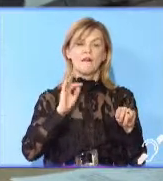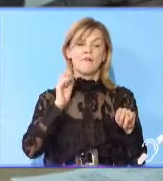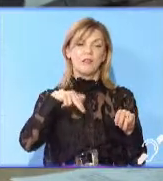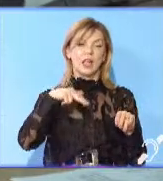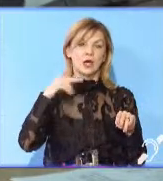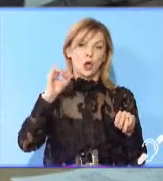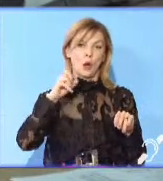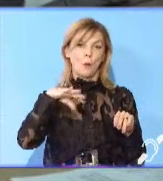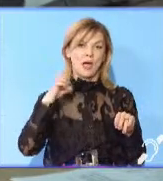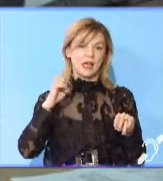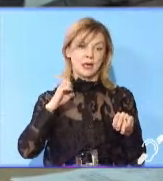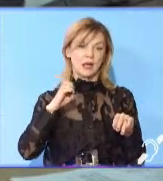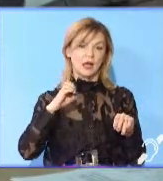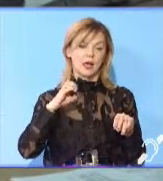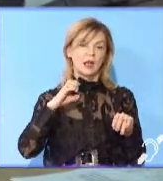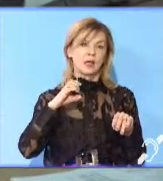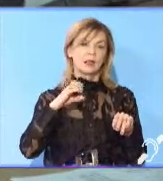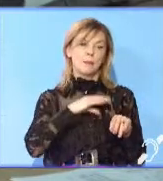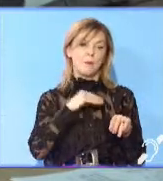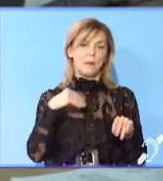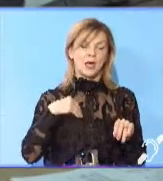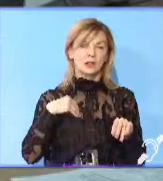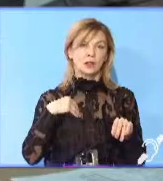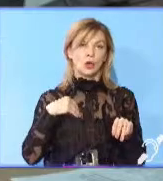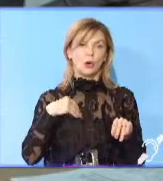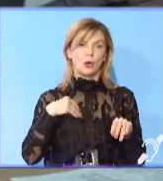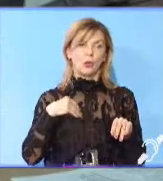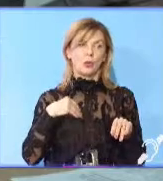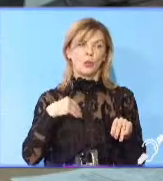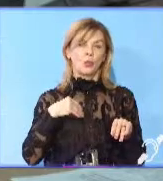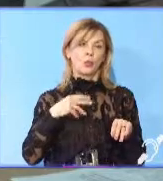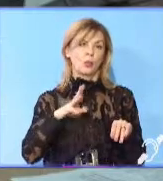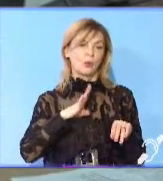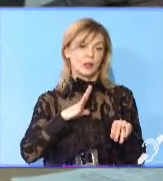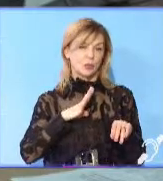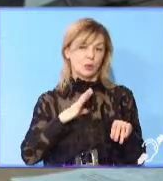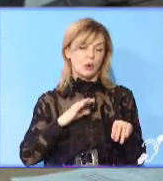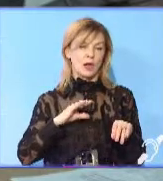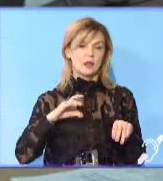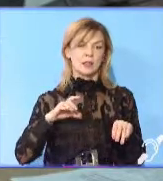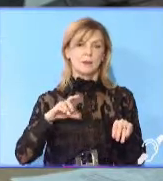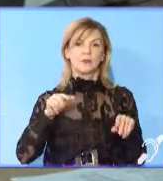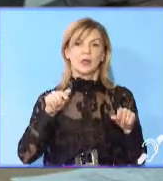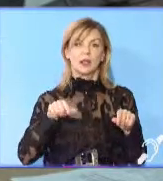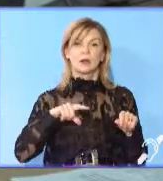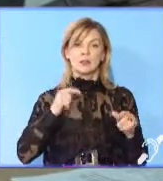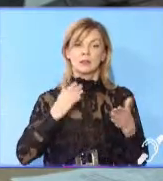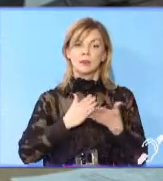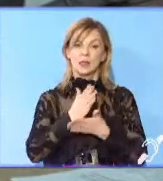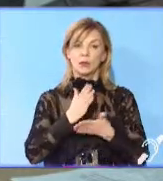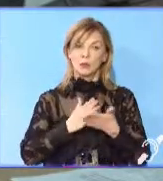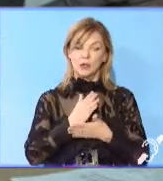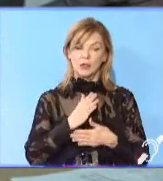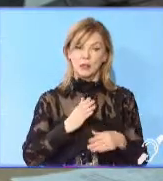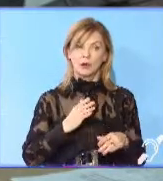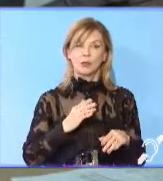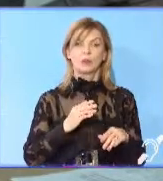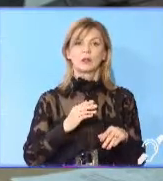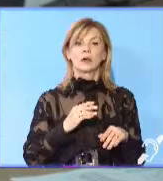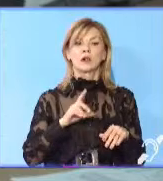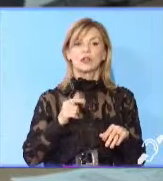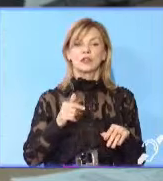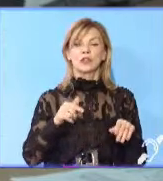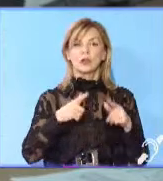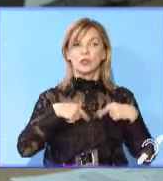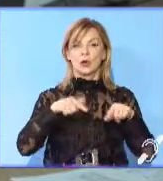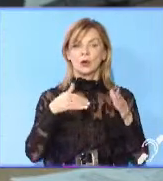meteorologice severe. Însă, pe măsură ce ele sunt mai frecvente sau poate or să fie mai intense, noi